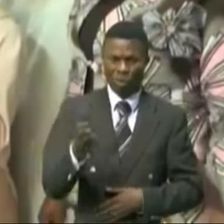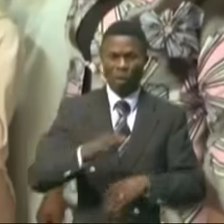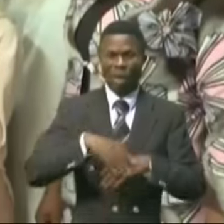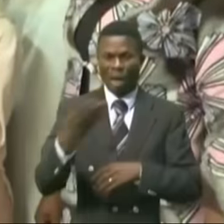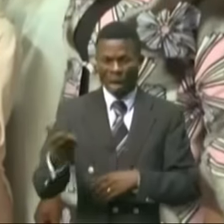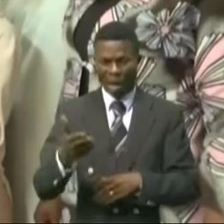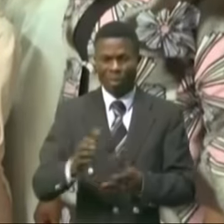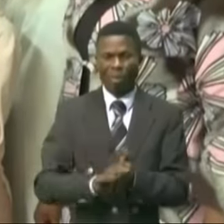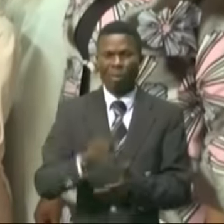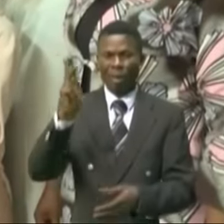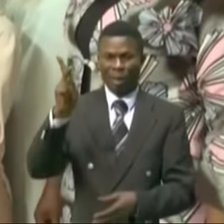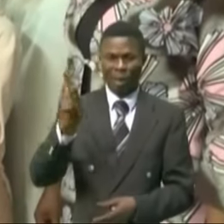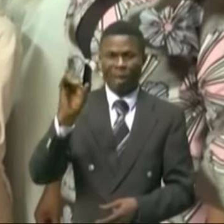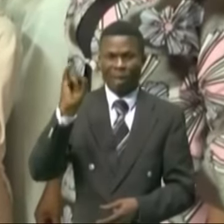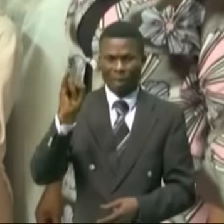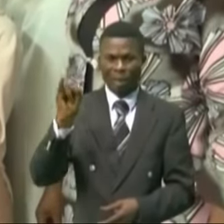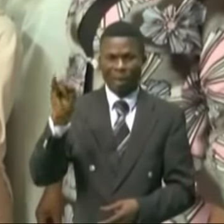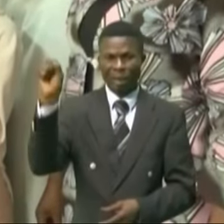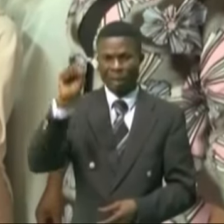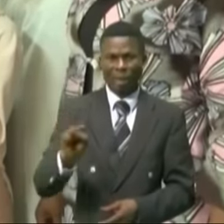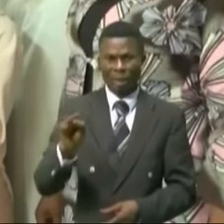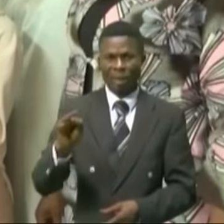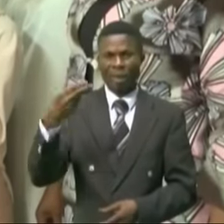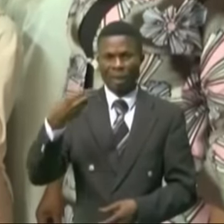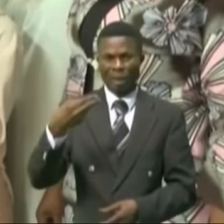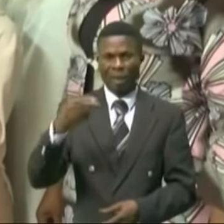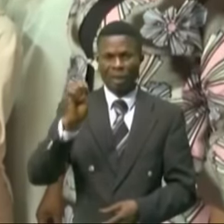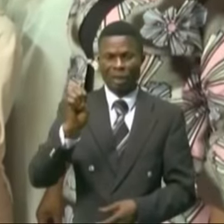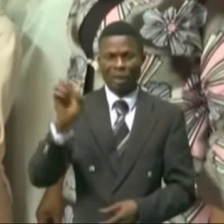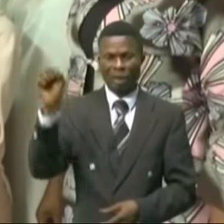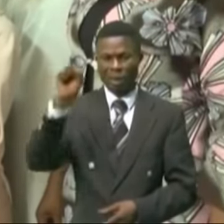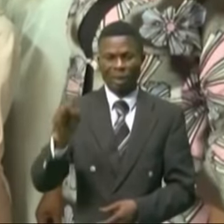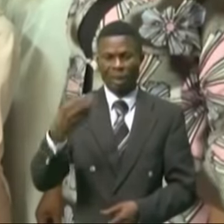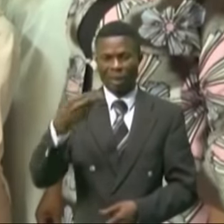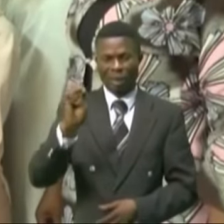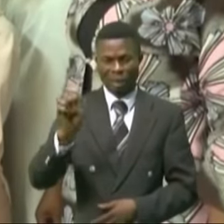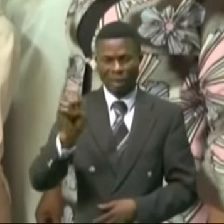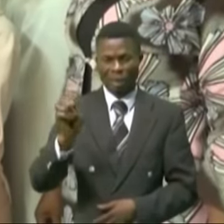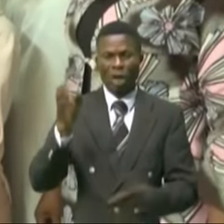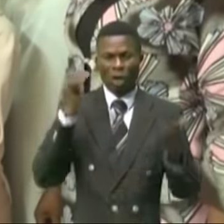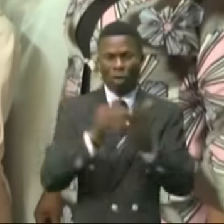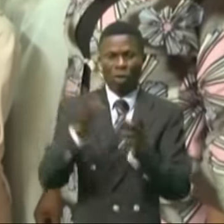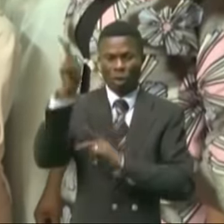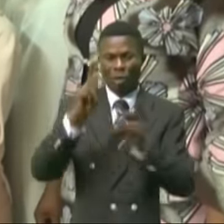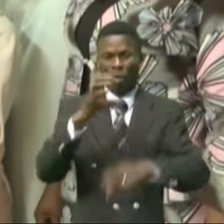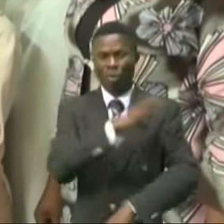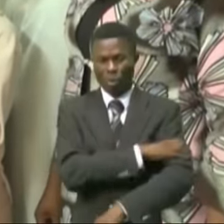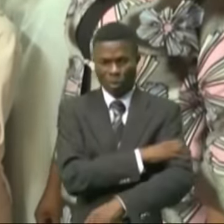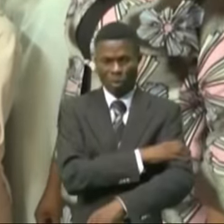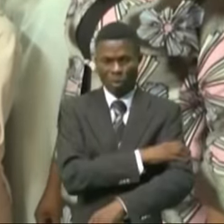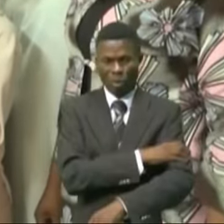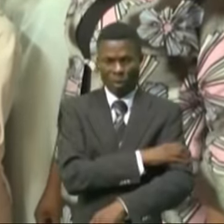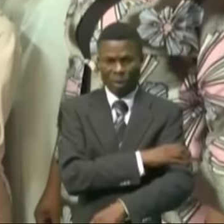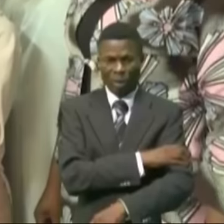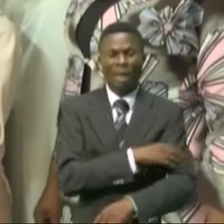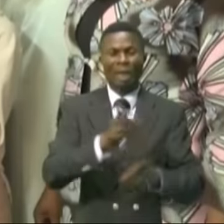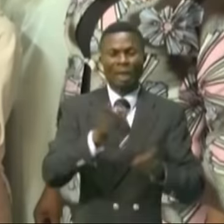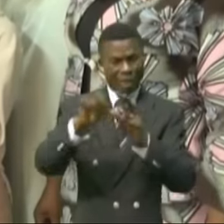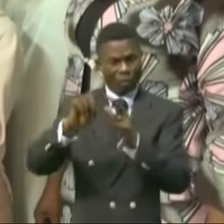de Kishishi et de triste mémoire, contre une population civile de surcroît